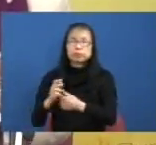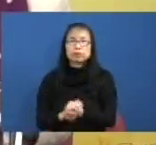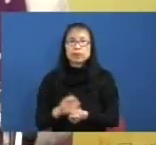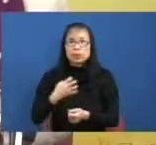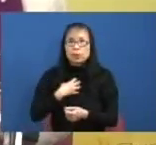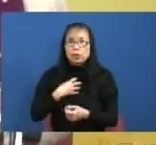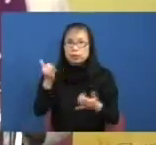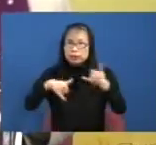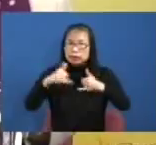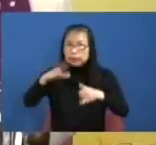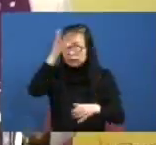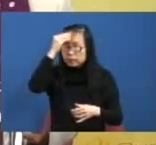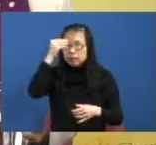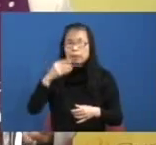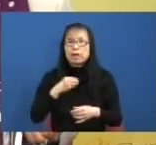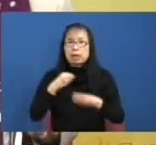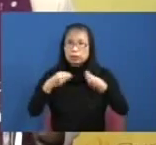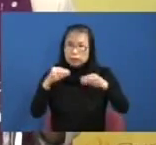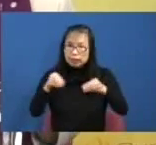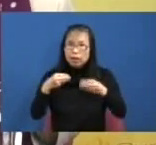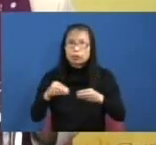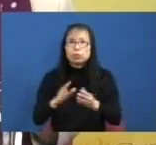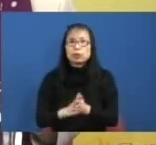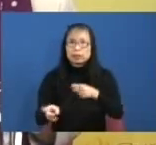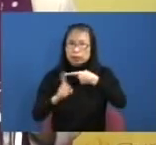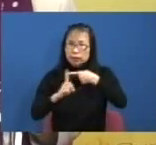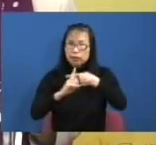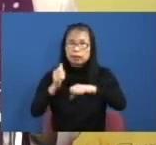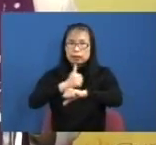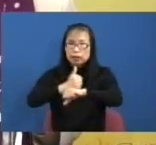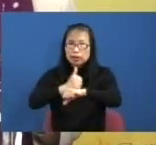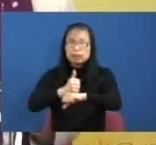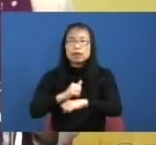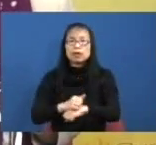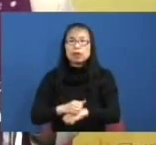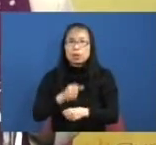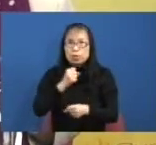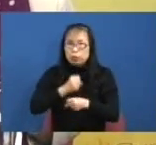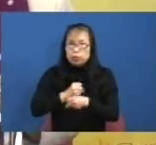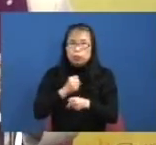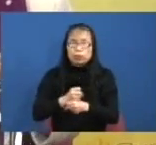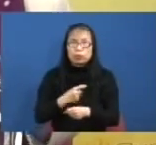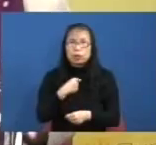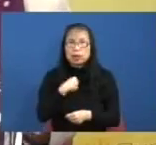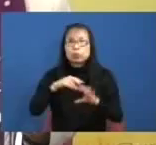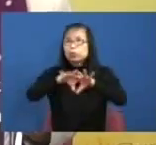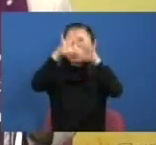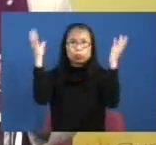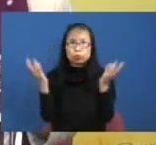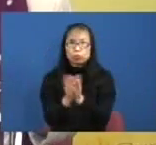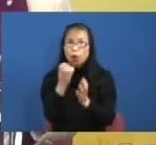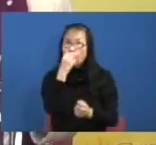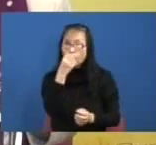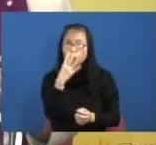覺得演習咧，或者有啲教育方面，或者一啲危機嘅處理咧，就應該係全香港